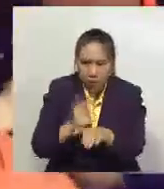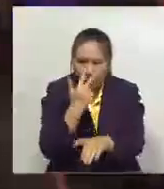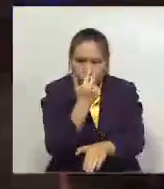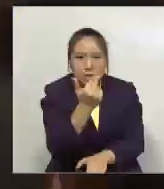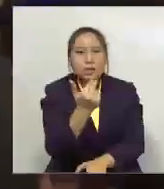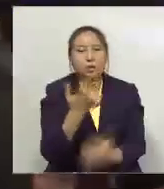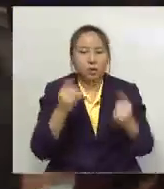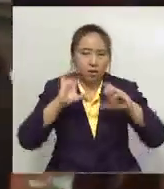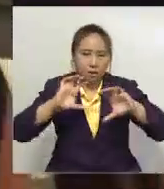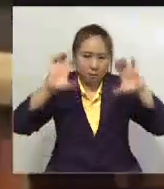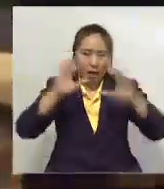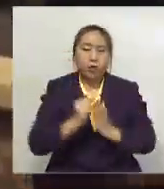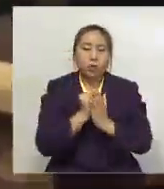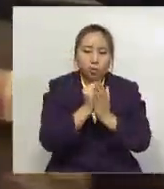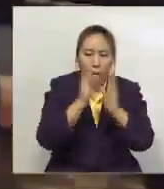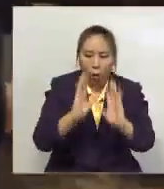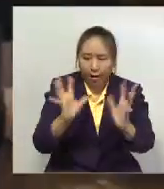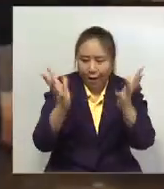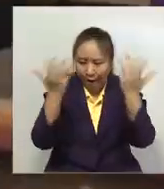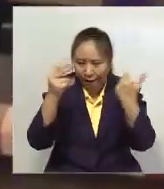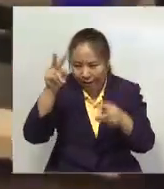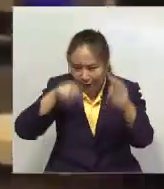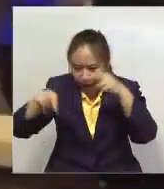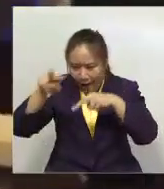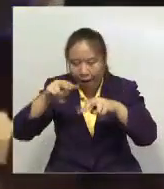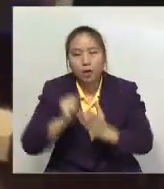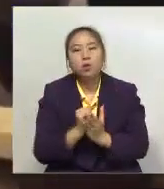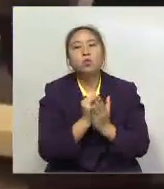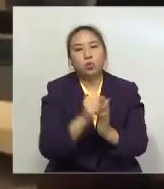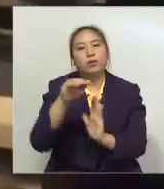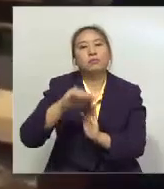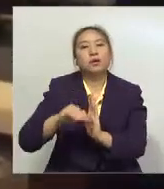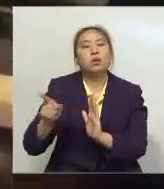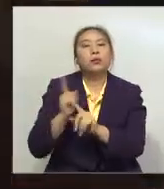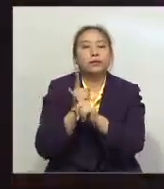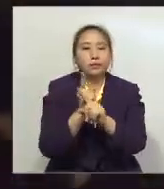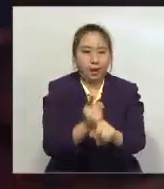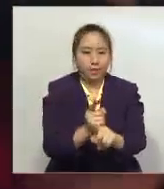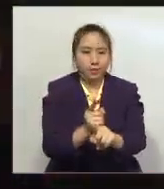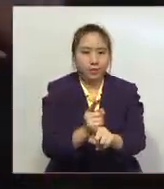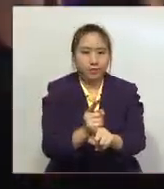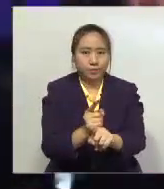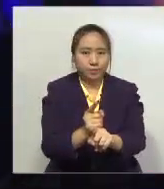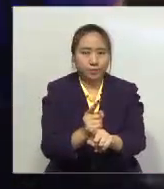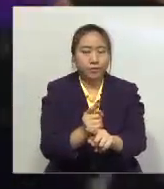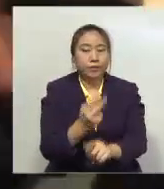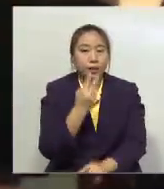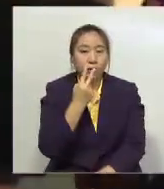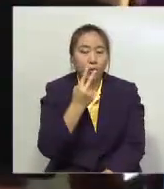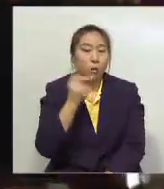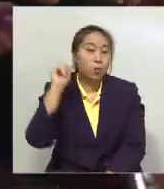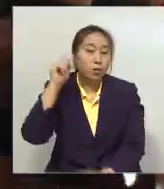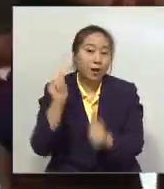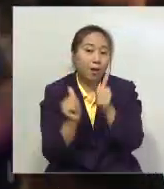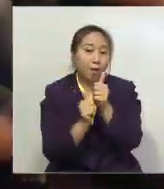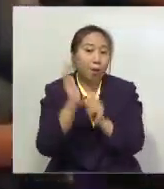ซึ่งรัฐบาลจะเร่งช่วยเหลือติดตามตัวผู้สูญหายและเยียวยาตามขั้นตอนต่อไปฟังเสียงนะครับพัน